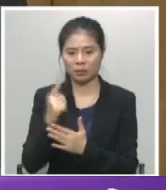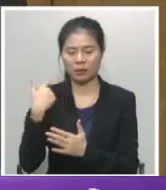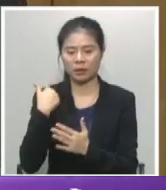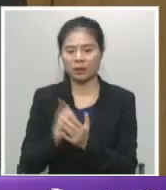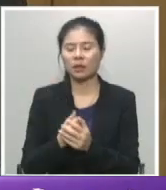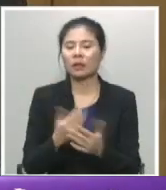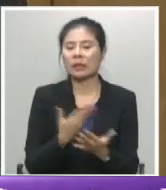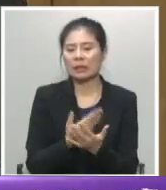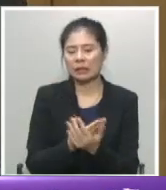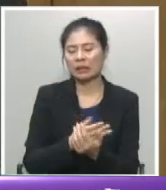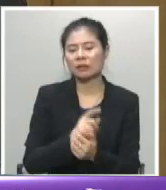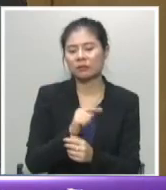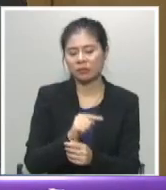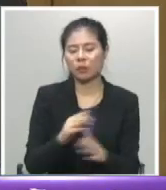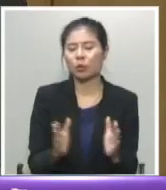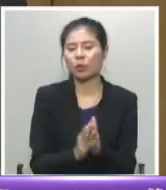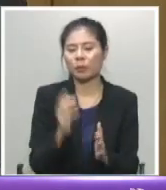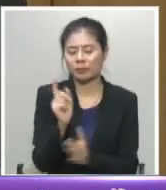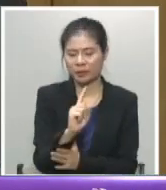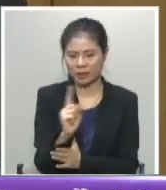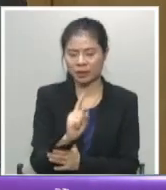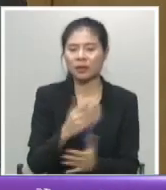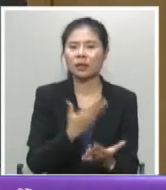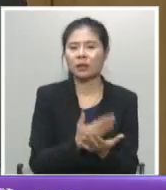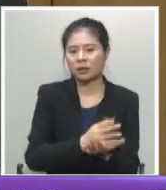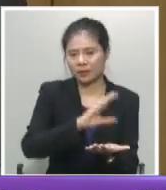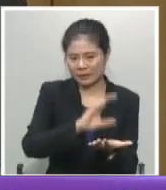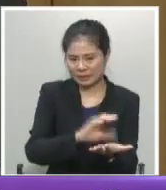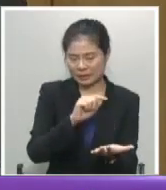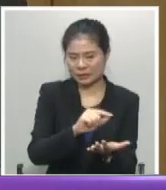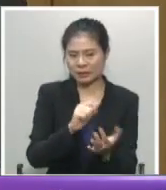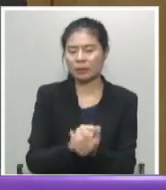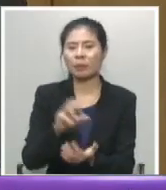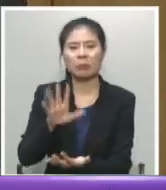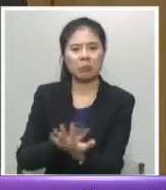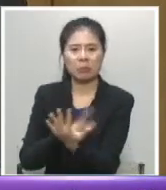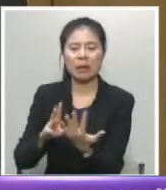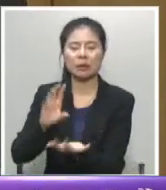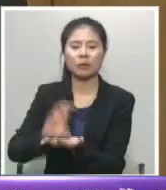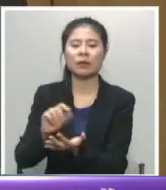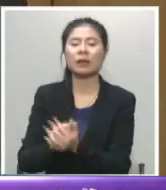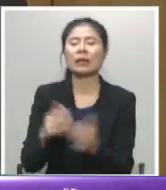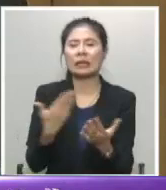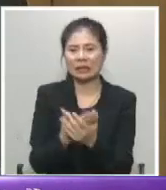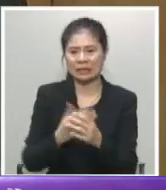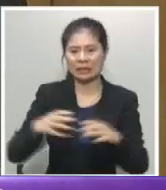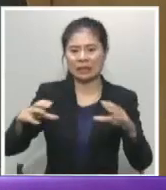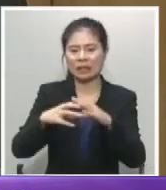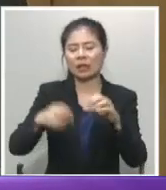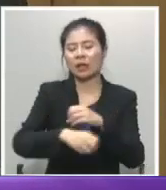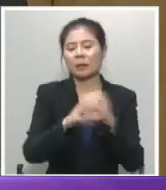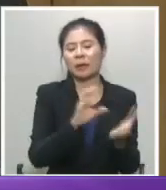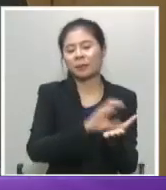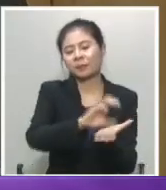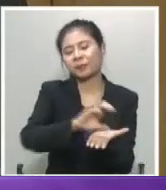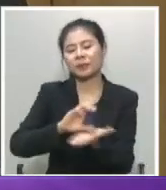งกล่องไหนอยู่ในกล่องนี้หรือเปล่าเมื่อกี้ผมพูดถึงงบบูรการงบยุทธศาสตร์ก็ทั้งหมดถึงเงินก้อนเดียวก็ทั้งเลยแต่มันแตกรูปแตกหล